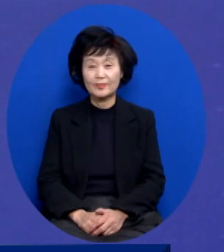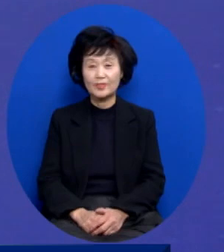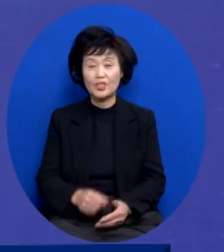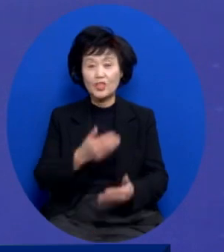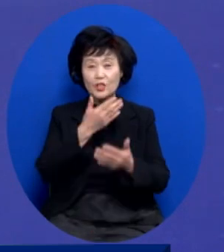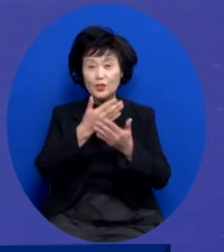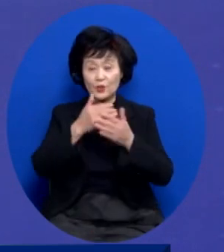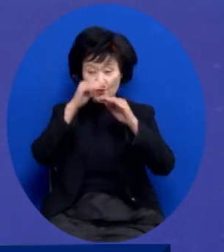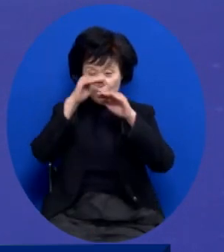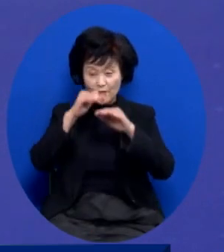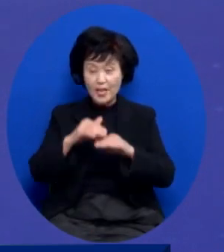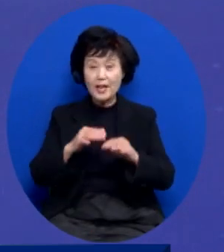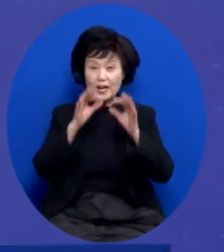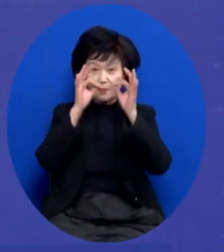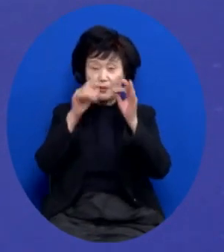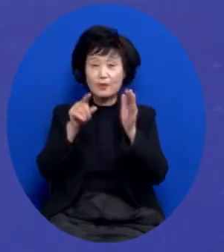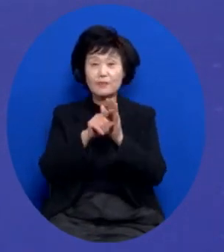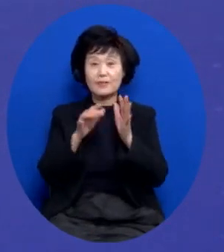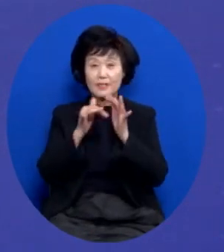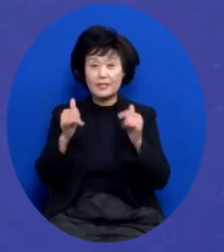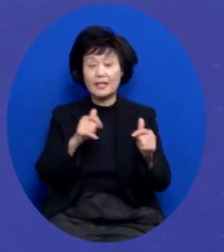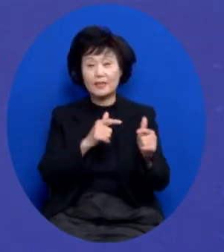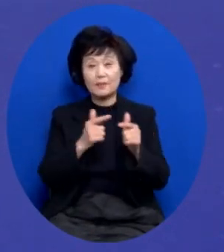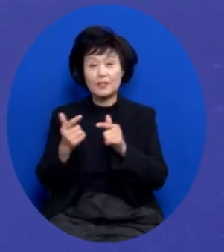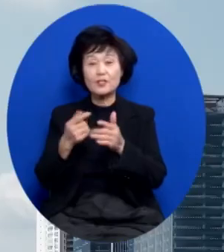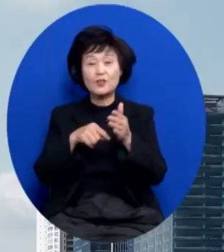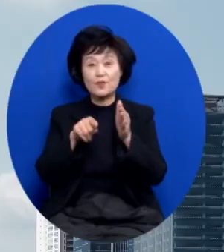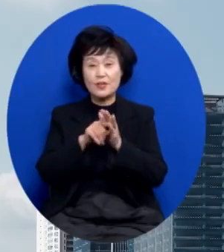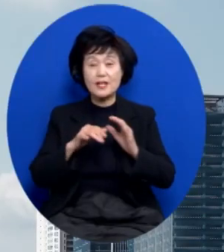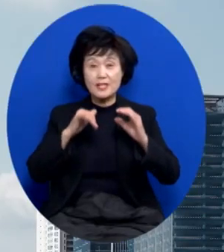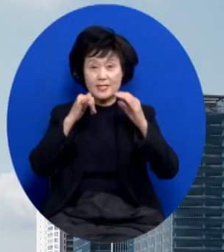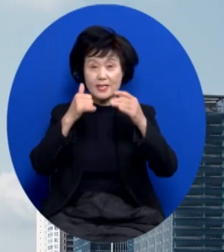주요 이슈를 살펴보는 소셜 브리핑 크리스천 위안 세상복입니다.